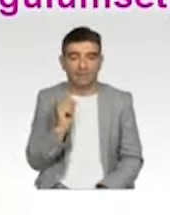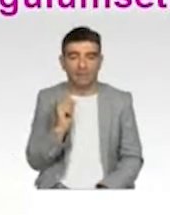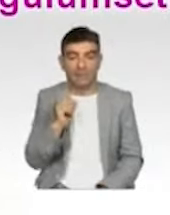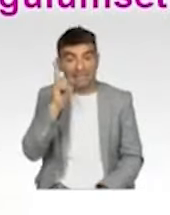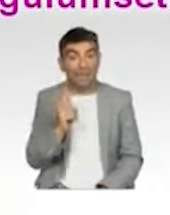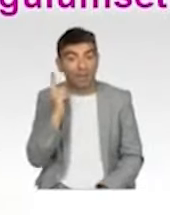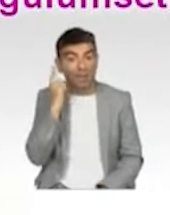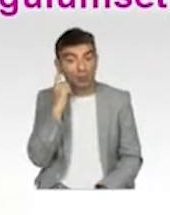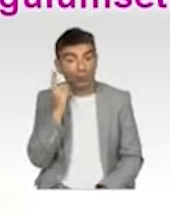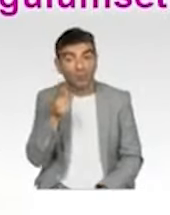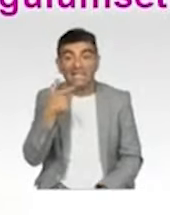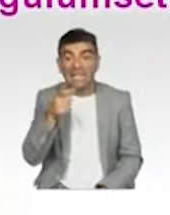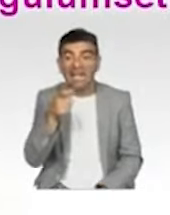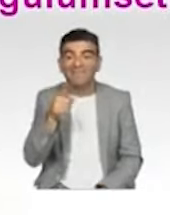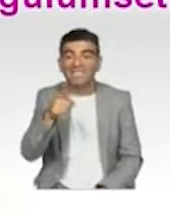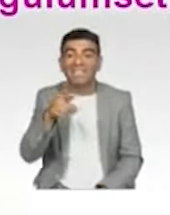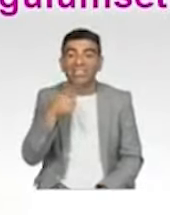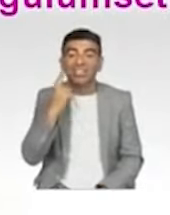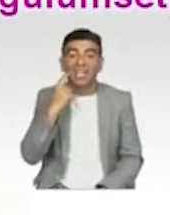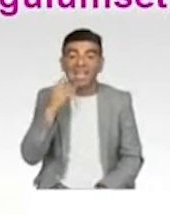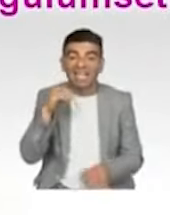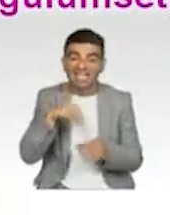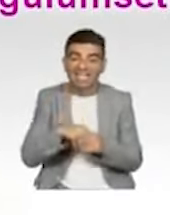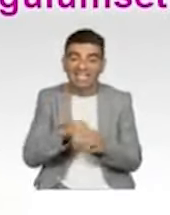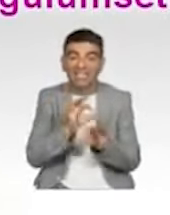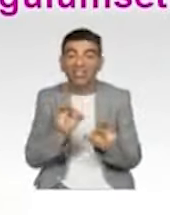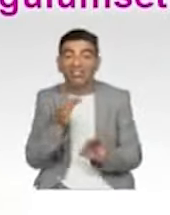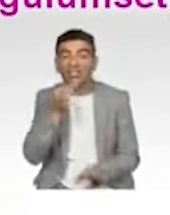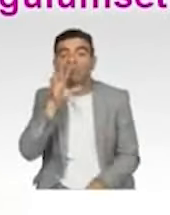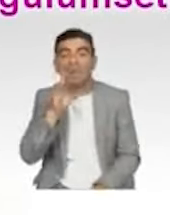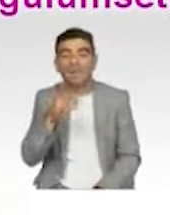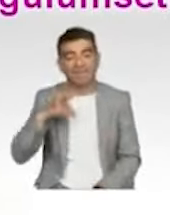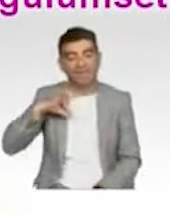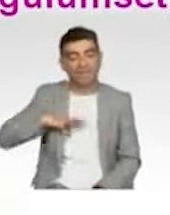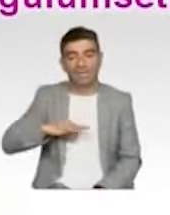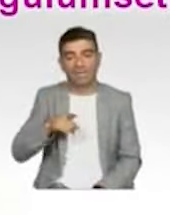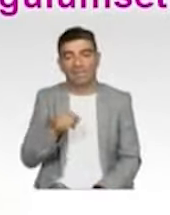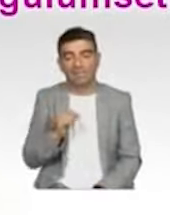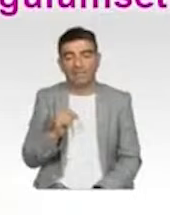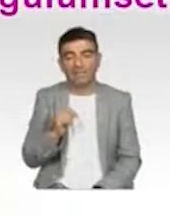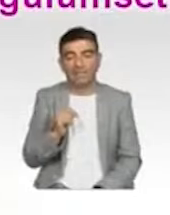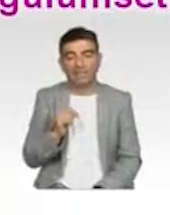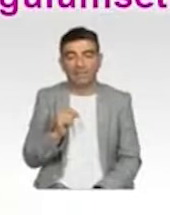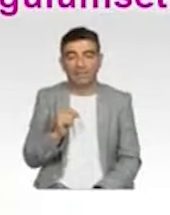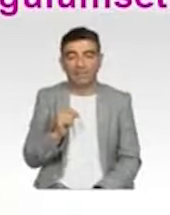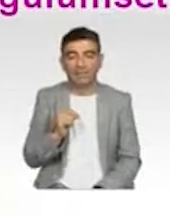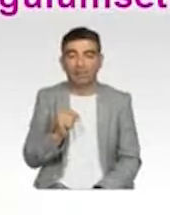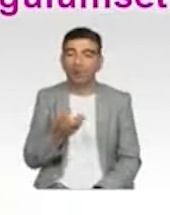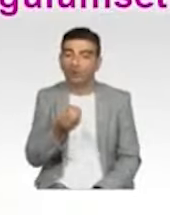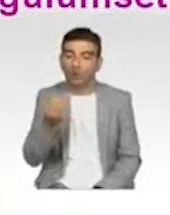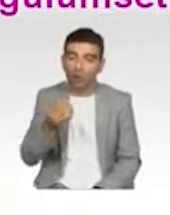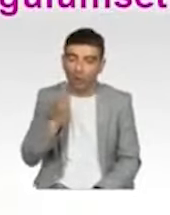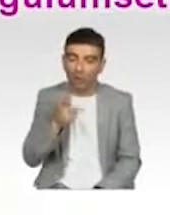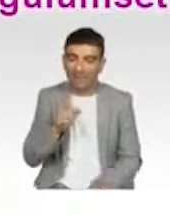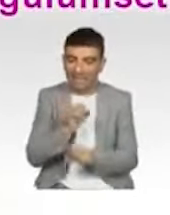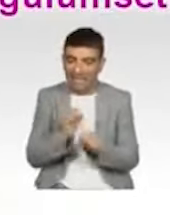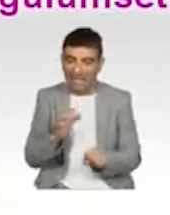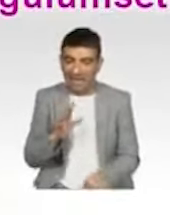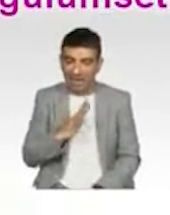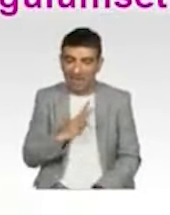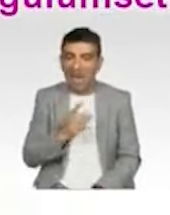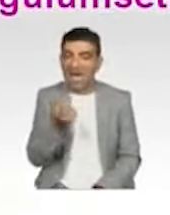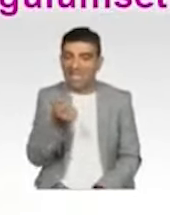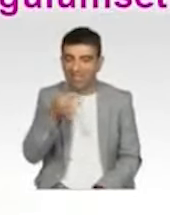defa evet. Duydum. Kahveyi şekerli içmek hiç içmemekten daha faydalı. Bir tane şeker. Yani kahvenin çok fazla içersek zararı var ama